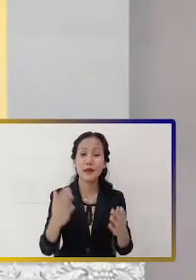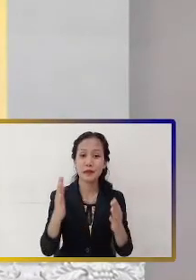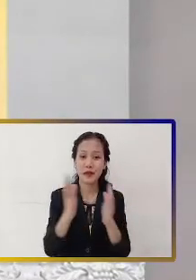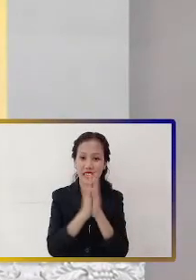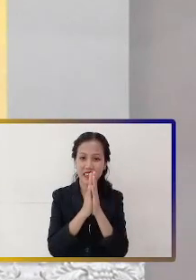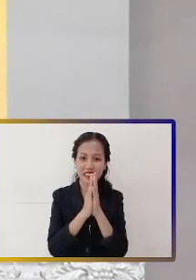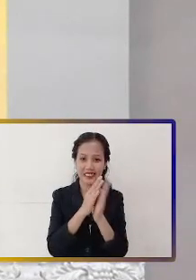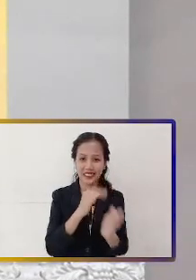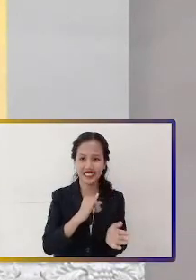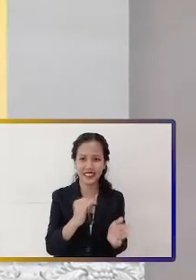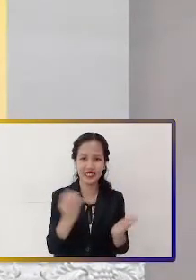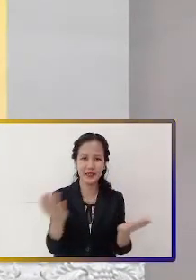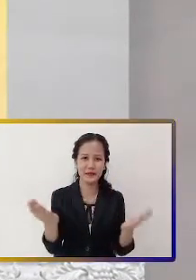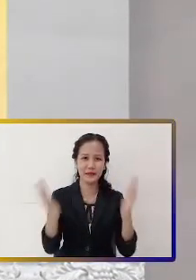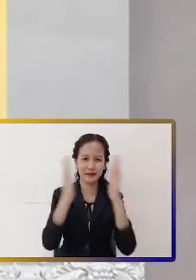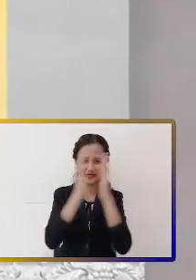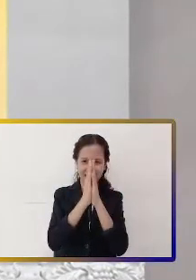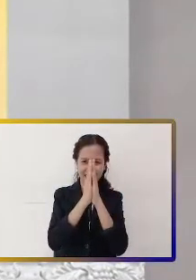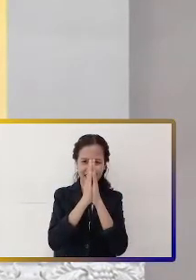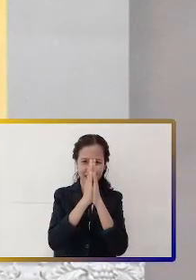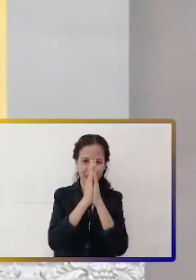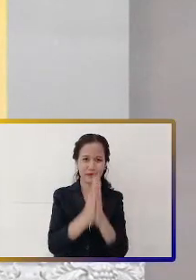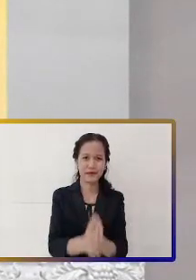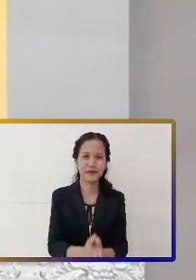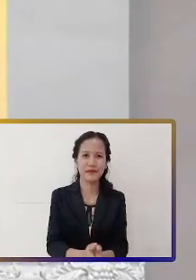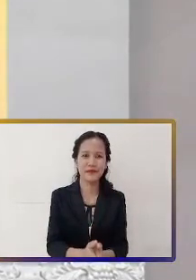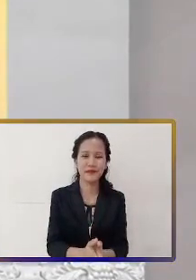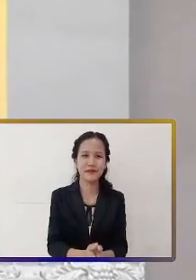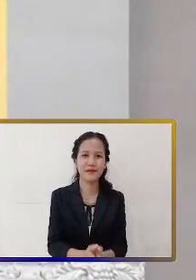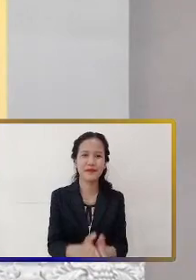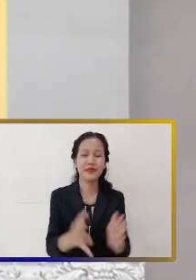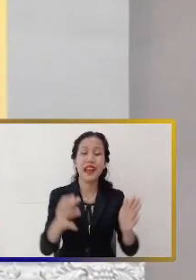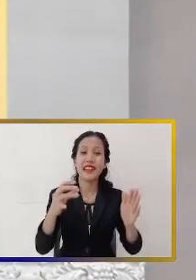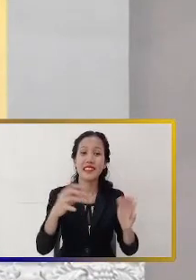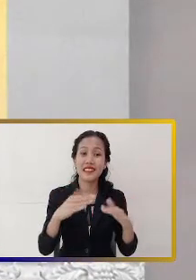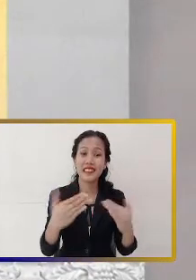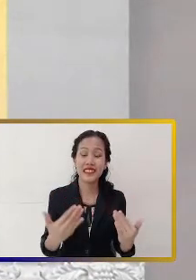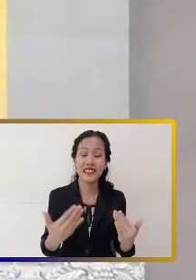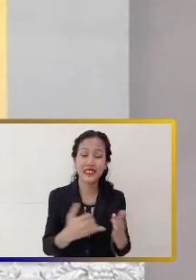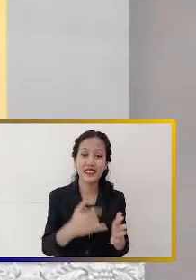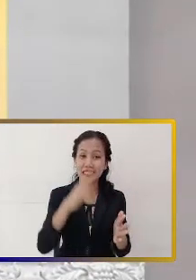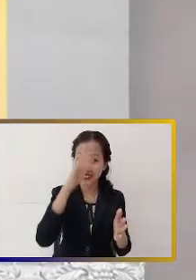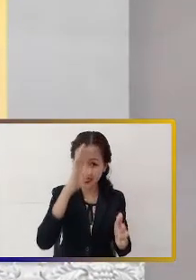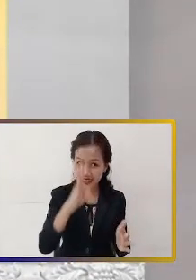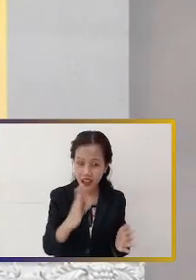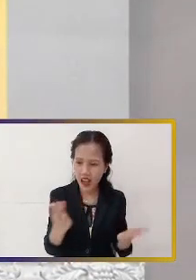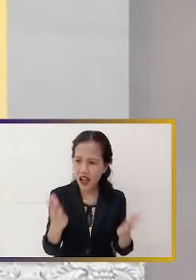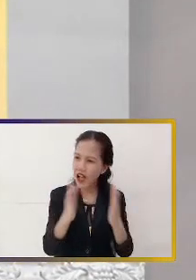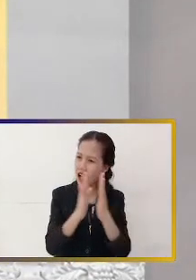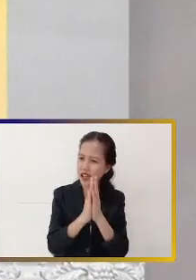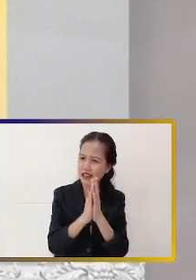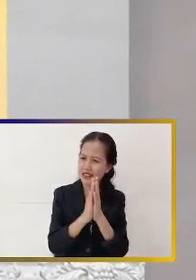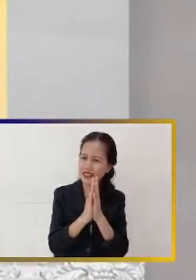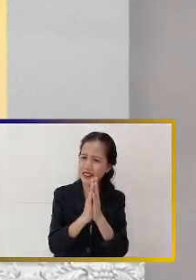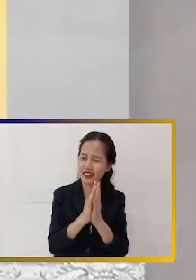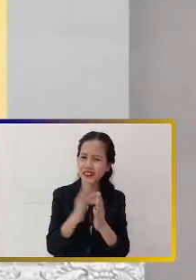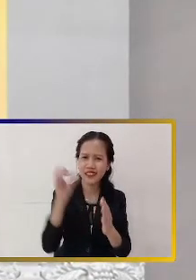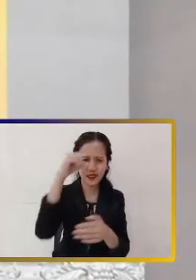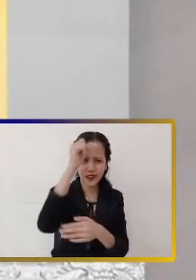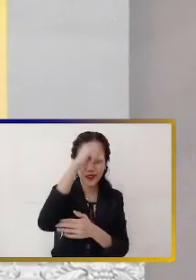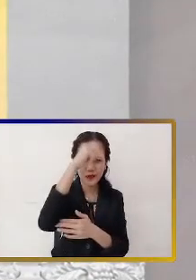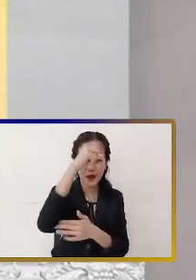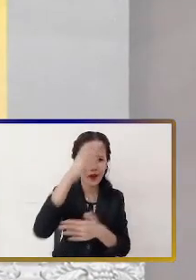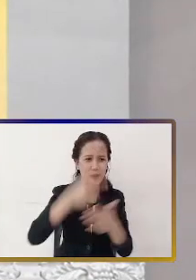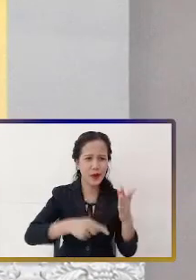this time, it was God asking Solomon to ask him what he need.